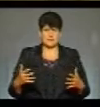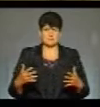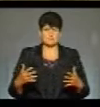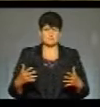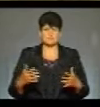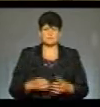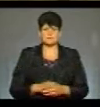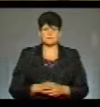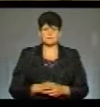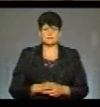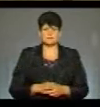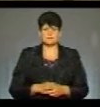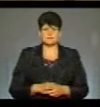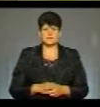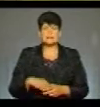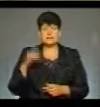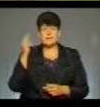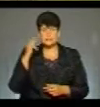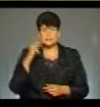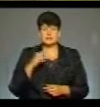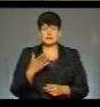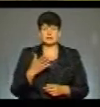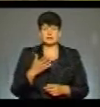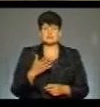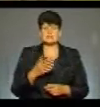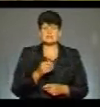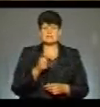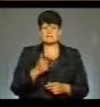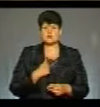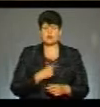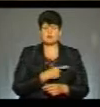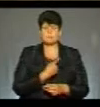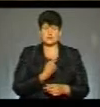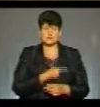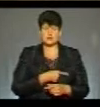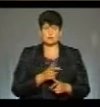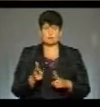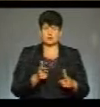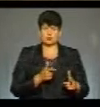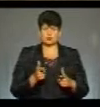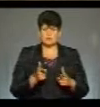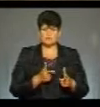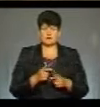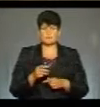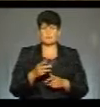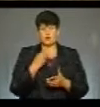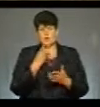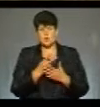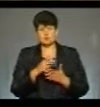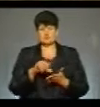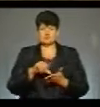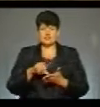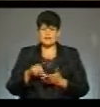вибухівка. На навчальній точці з військово-медичної підготовки капітан медичної служби Василь Зарівний показує